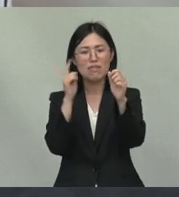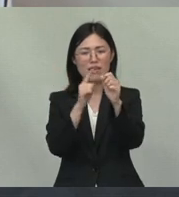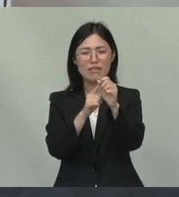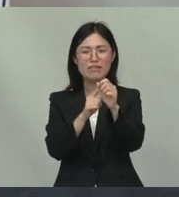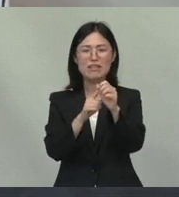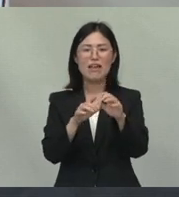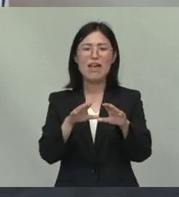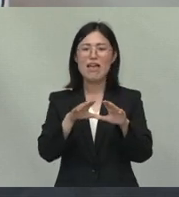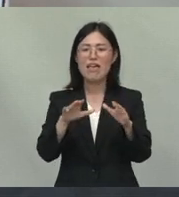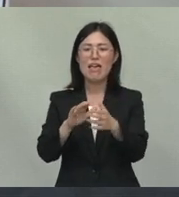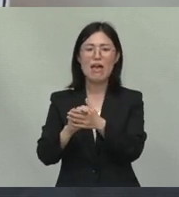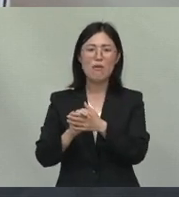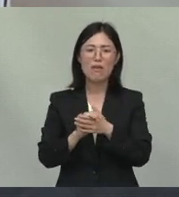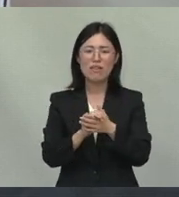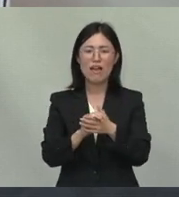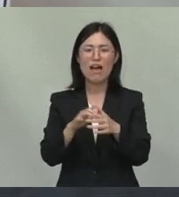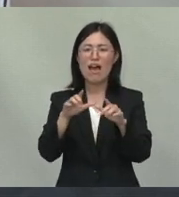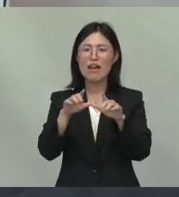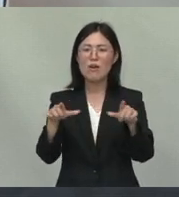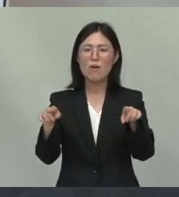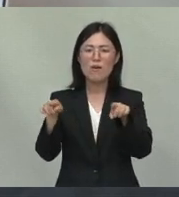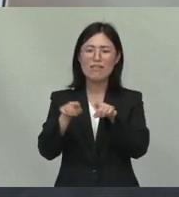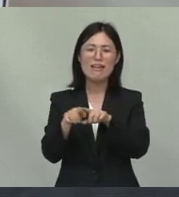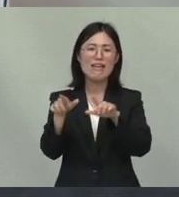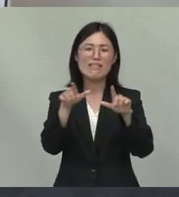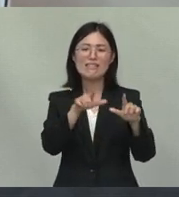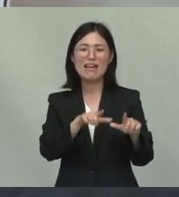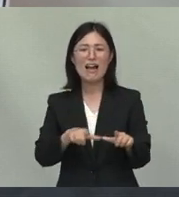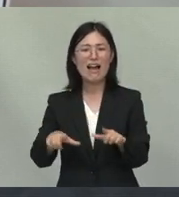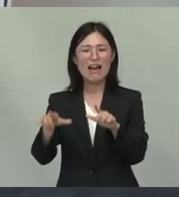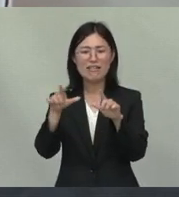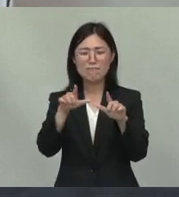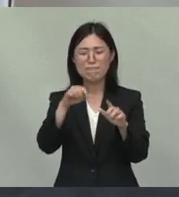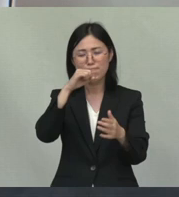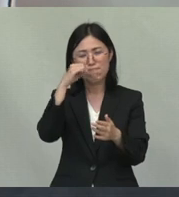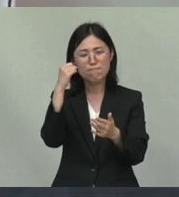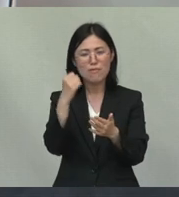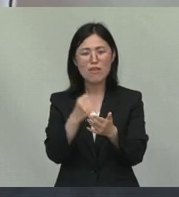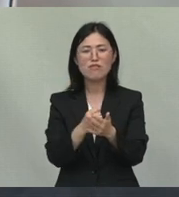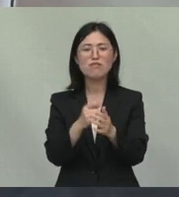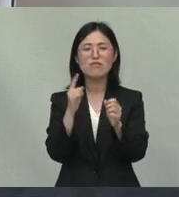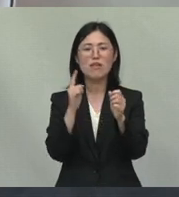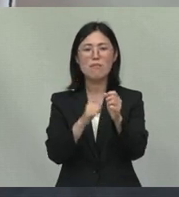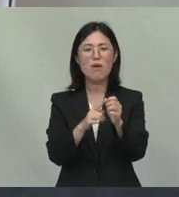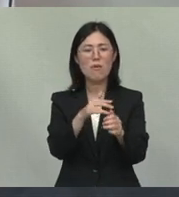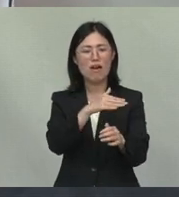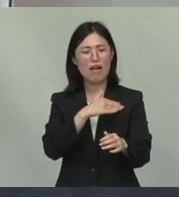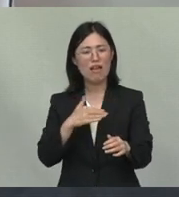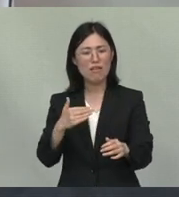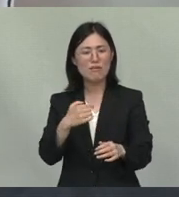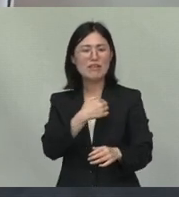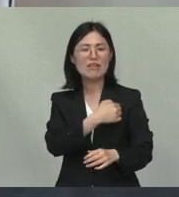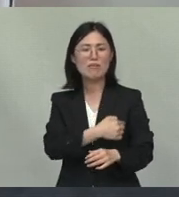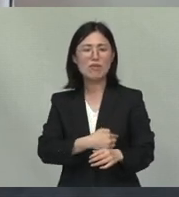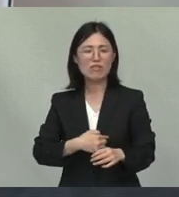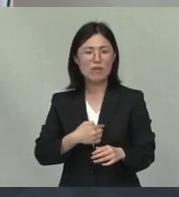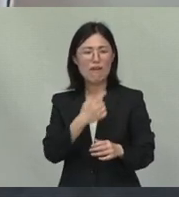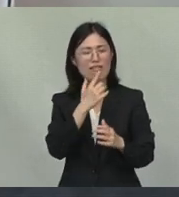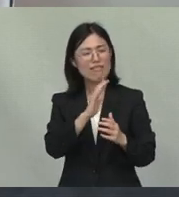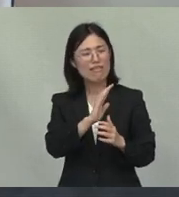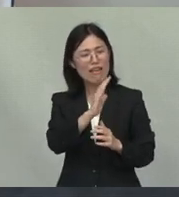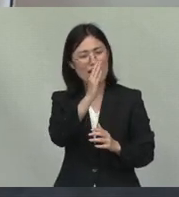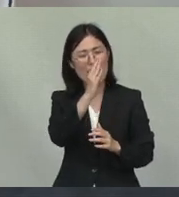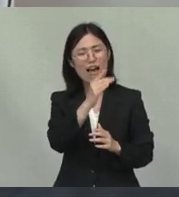な共生社会を実現する私たちの思いを、この聖火の炎に込